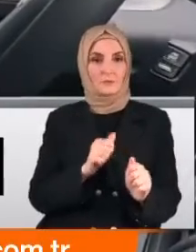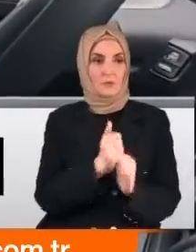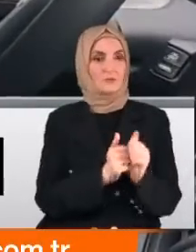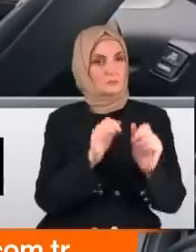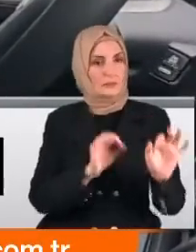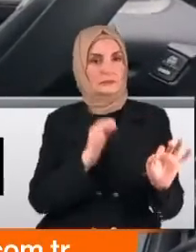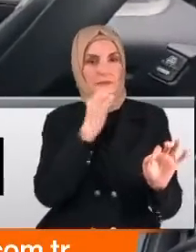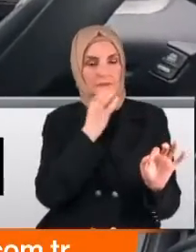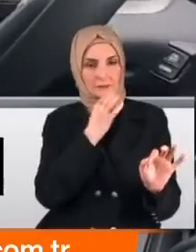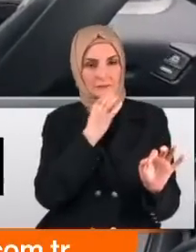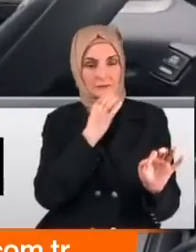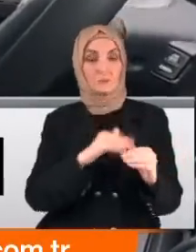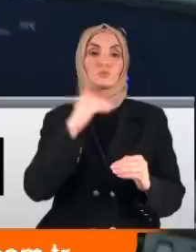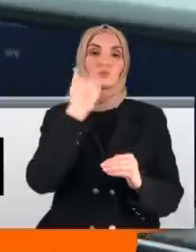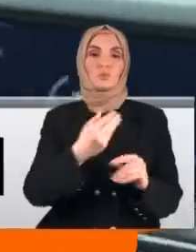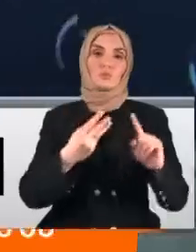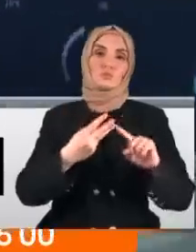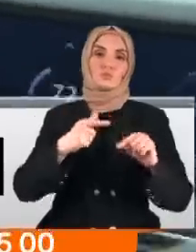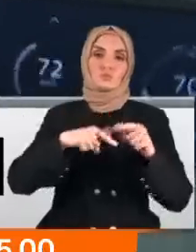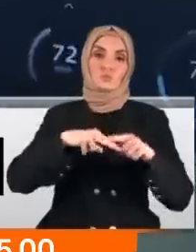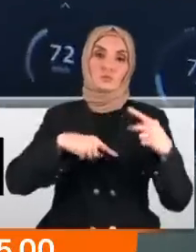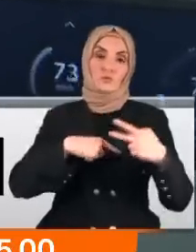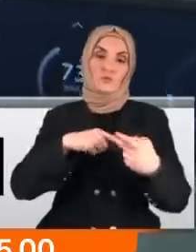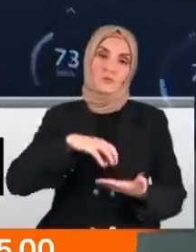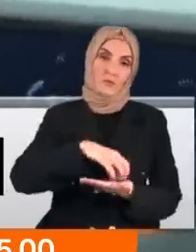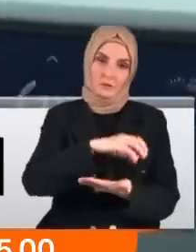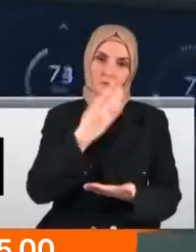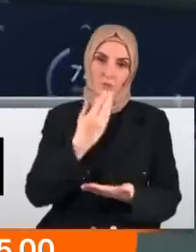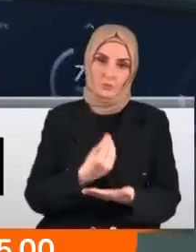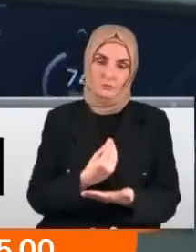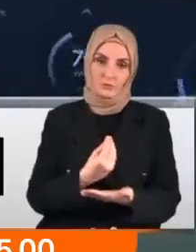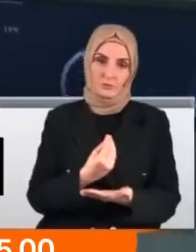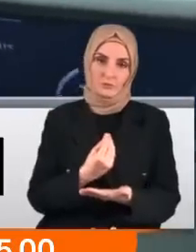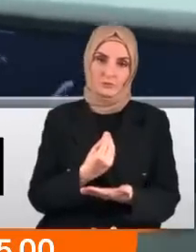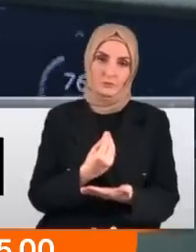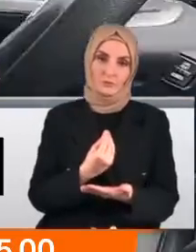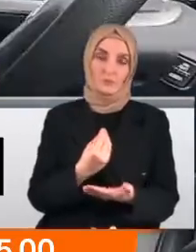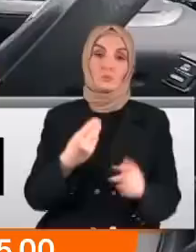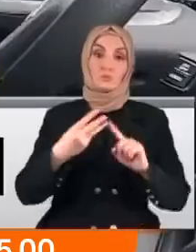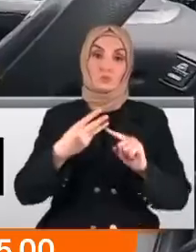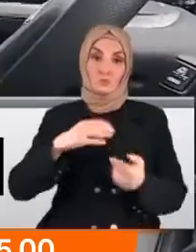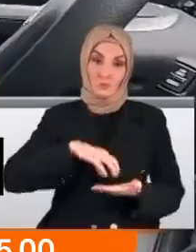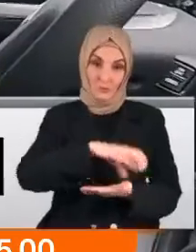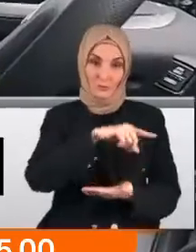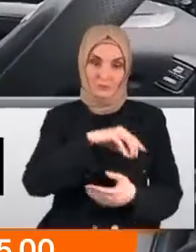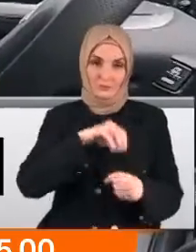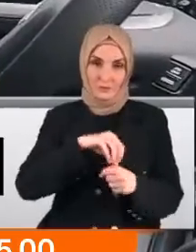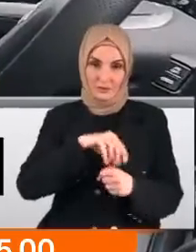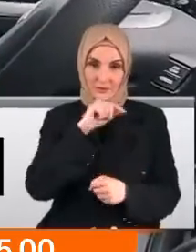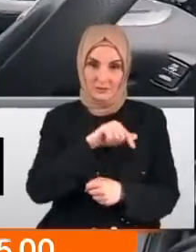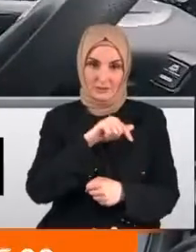fazı devam edeceğiz. İkinci fazda FPU diye adlandırılan bir